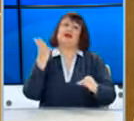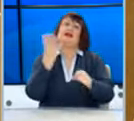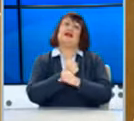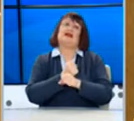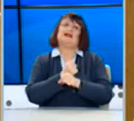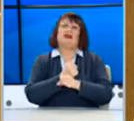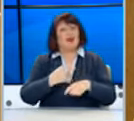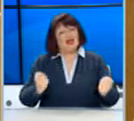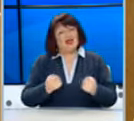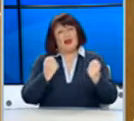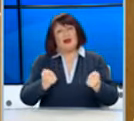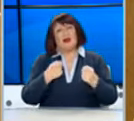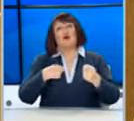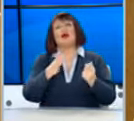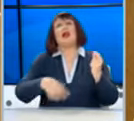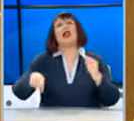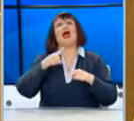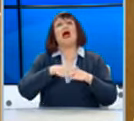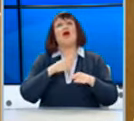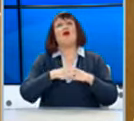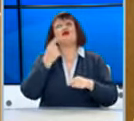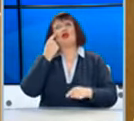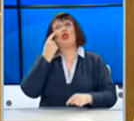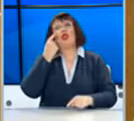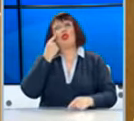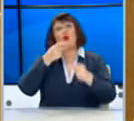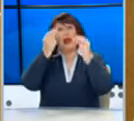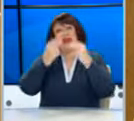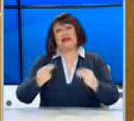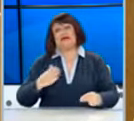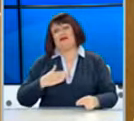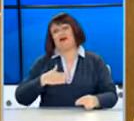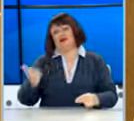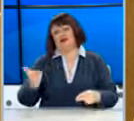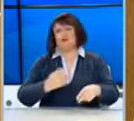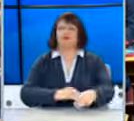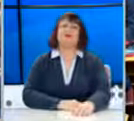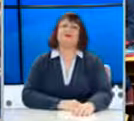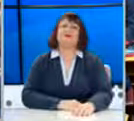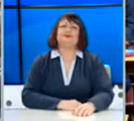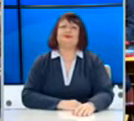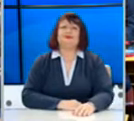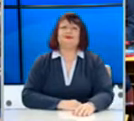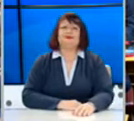αυτό θα γίνει όταν ο λαός αναζητήσει τις λύσεις. Σας ευχαριστώ πολύ.